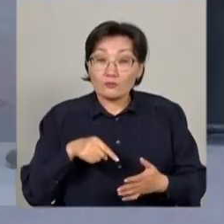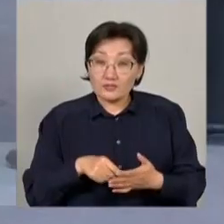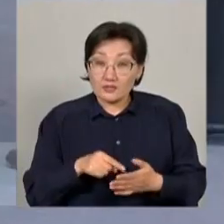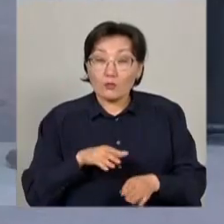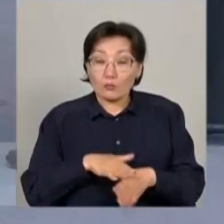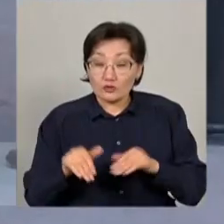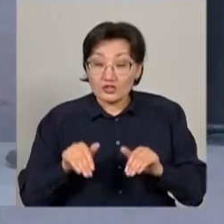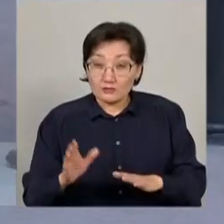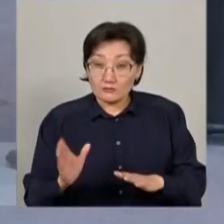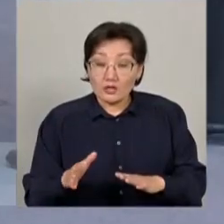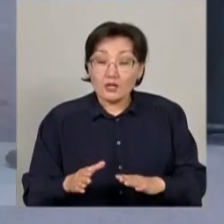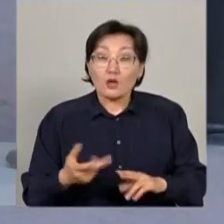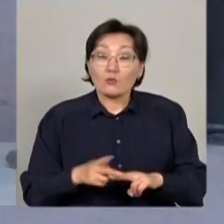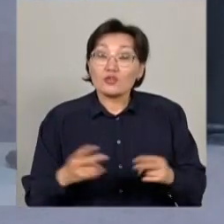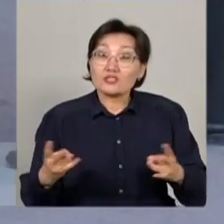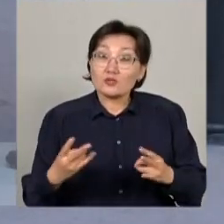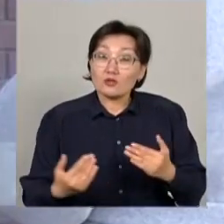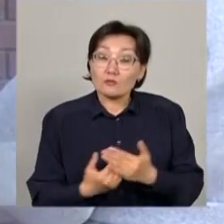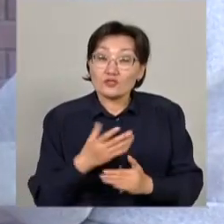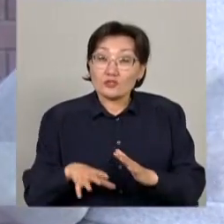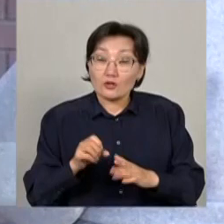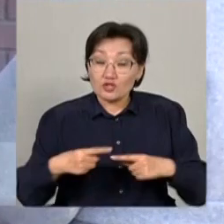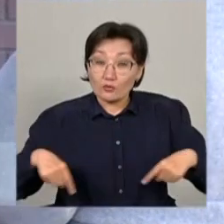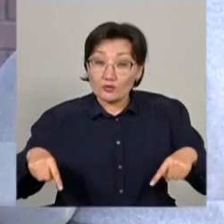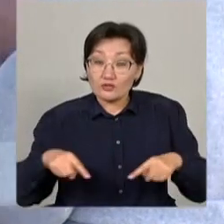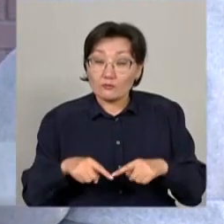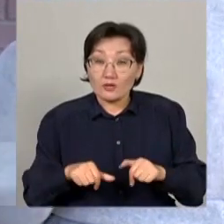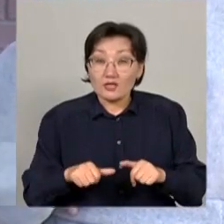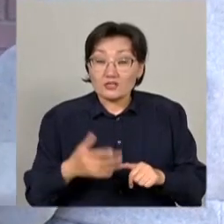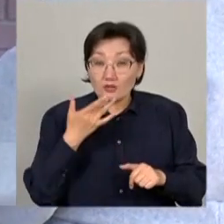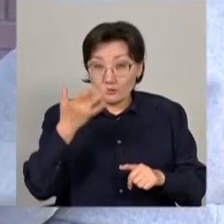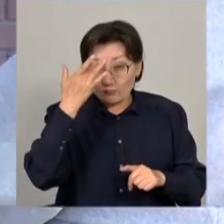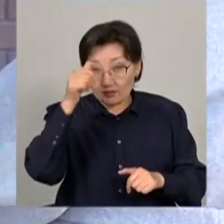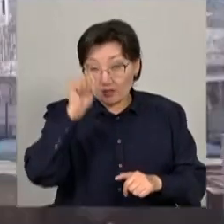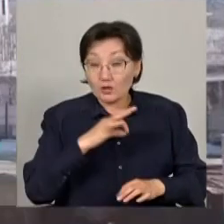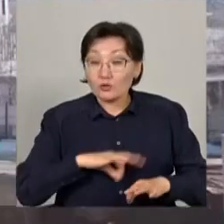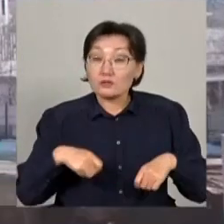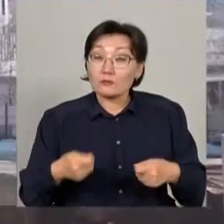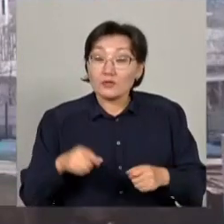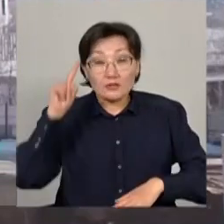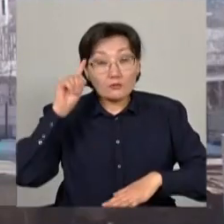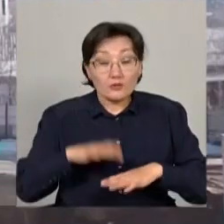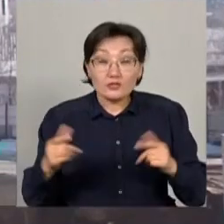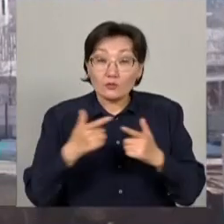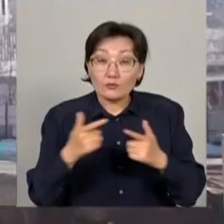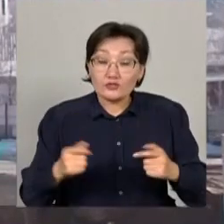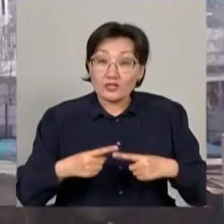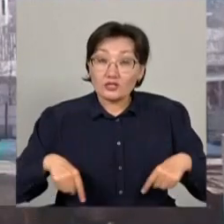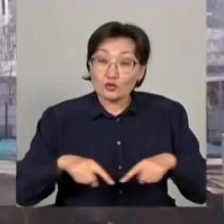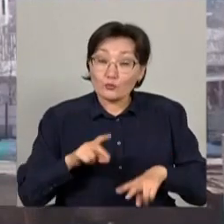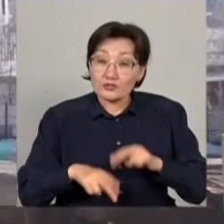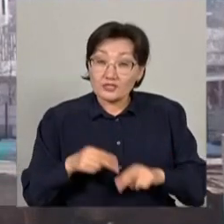шешіледі. Астаналықтарға ауадай қажет болған жаңа сорғы сүзгі станциясы биыл жазда қолданысқа беріледі. Әкімдік ақпарынша, нысан